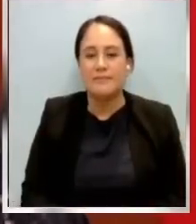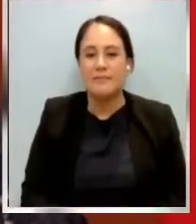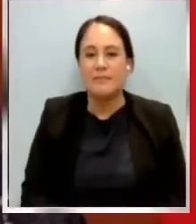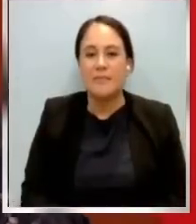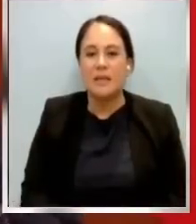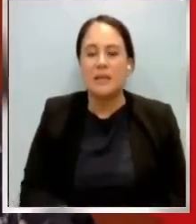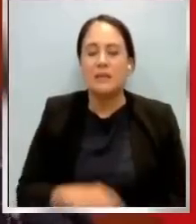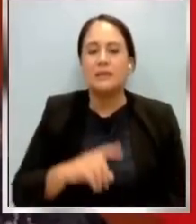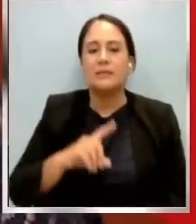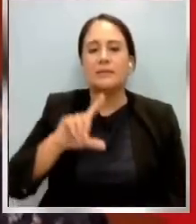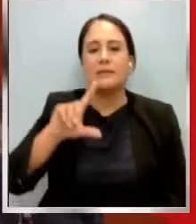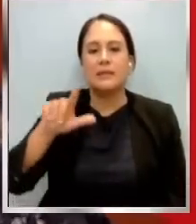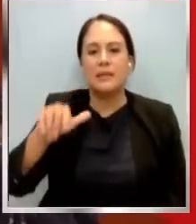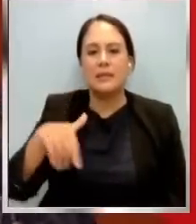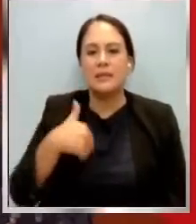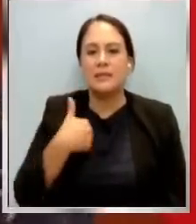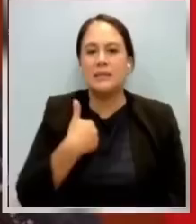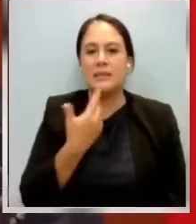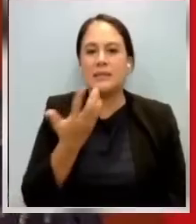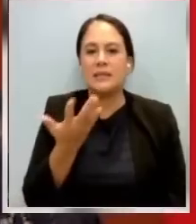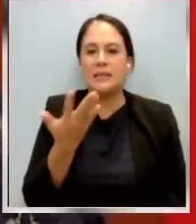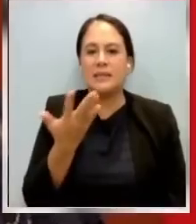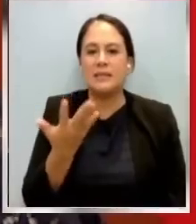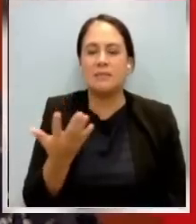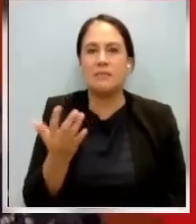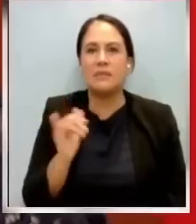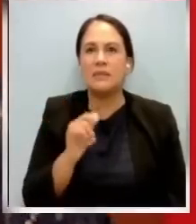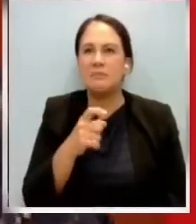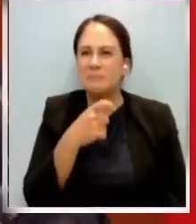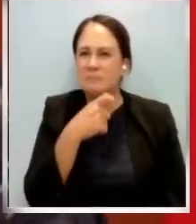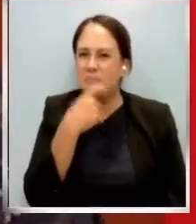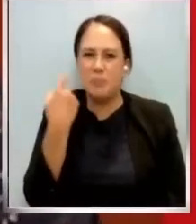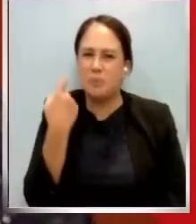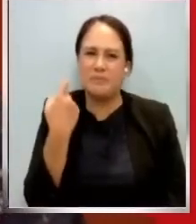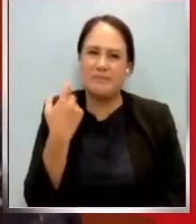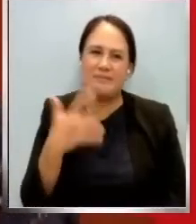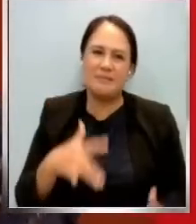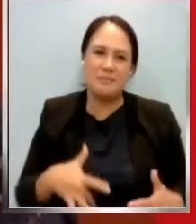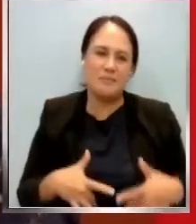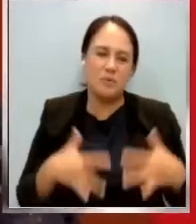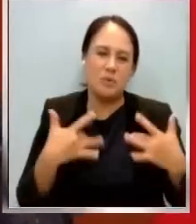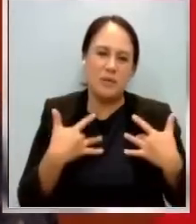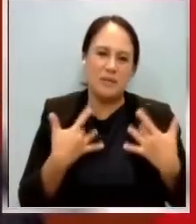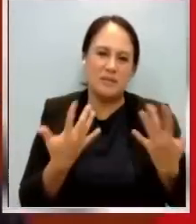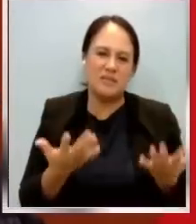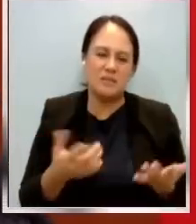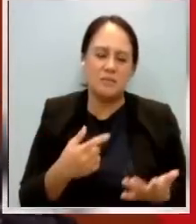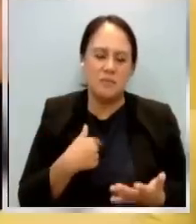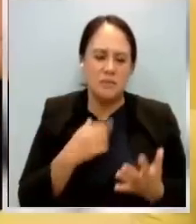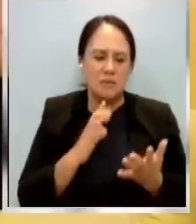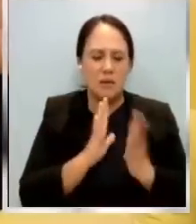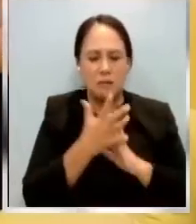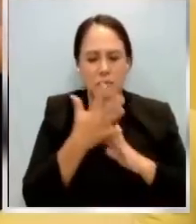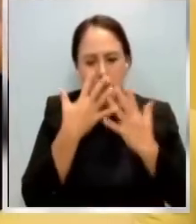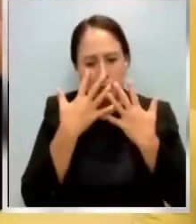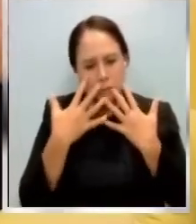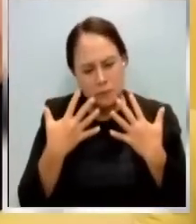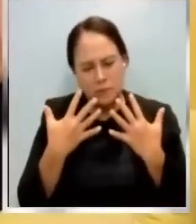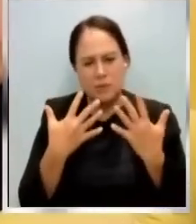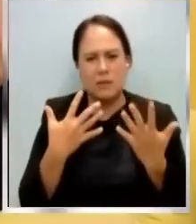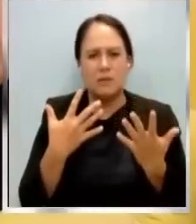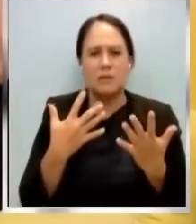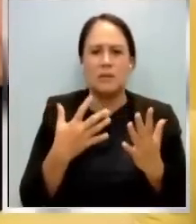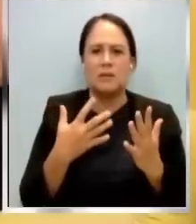ng gana sa buhay. Nalulungkot na ako. Wala na akong mapagkatiwalaan. Dagdag pa rin,